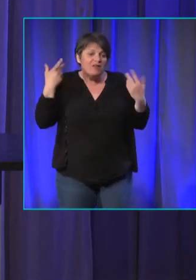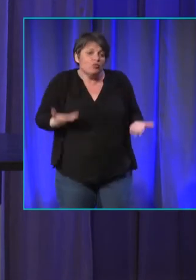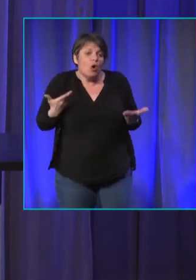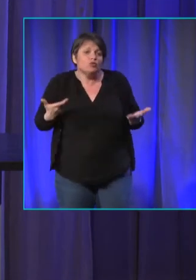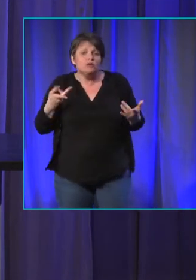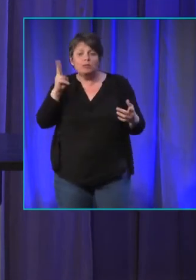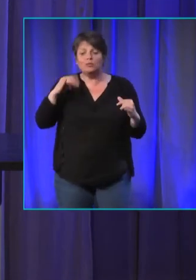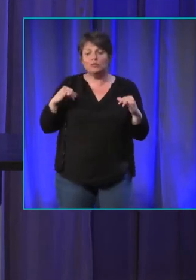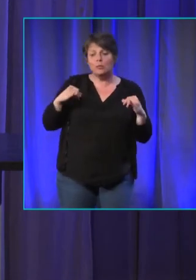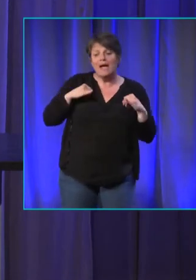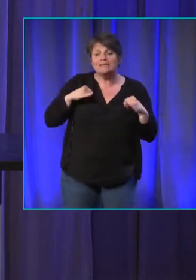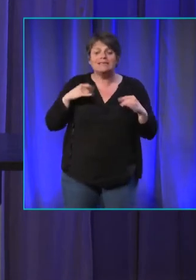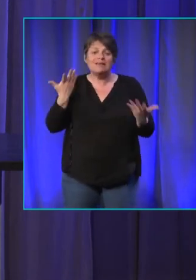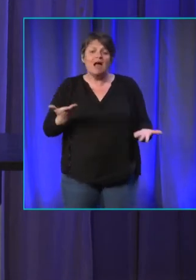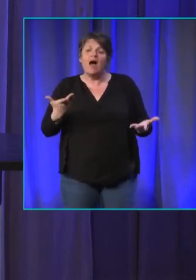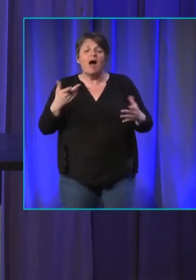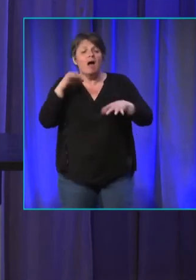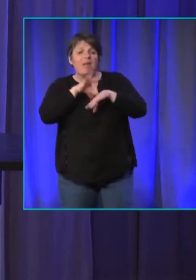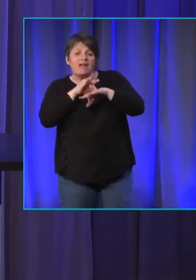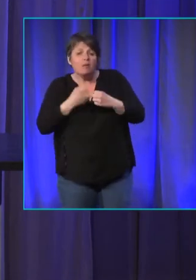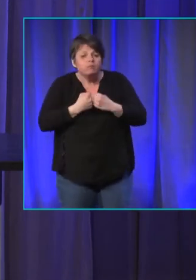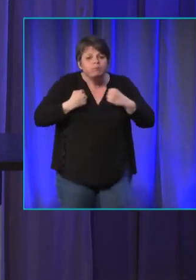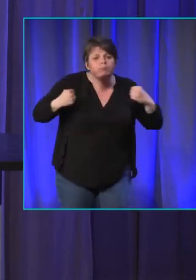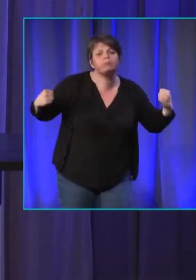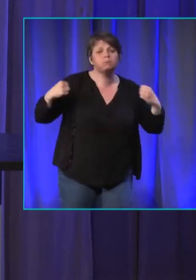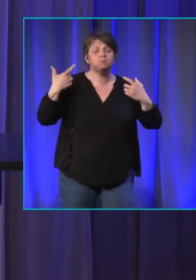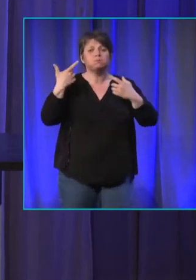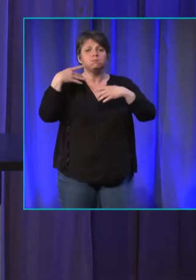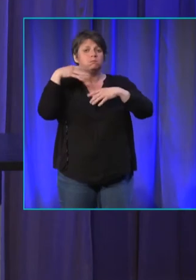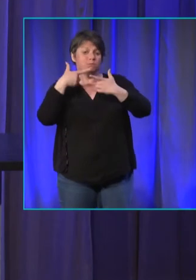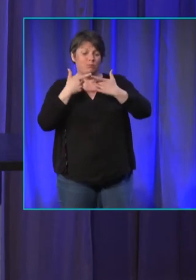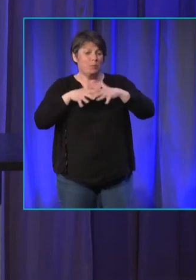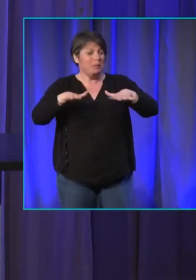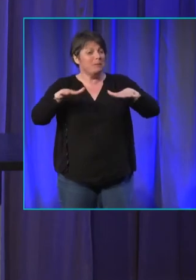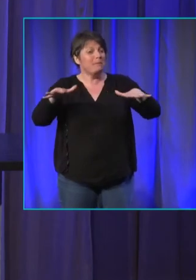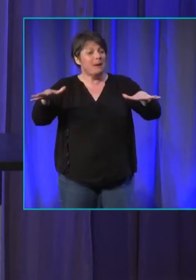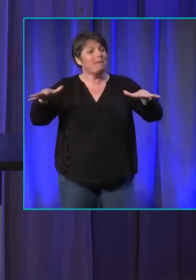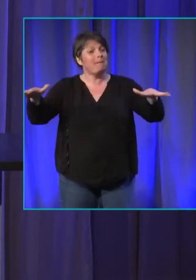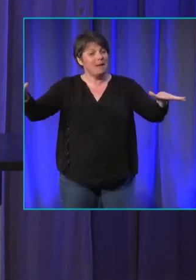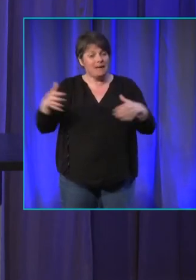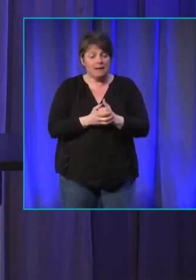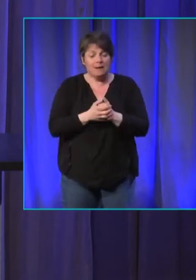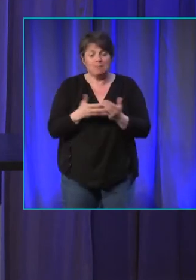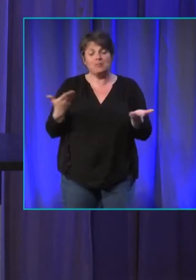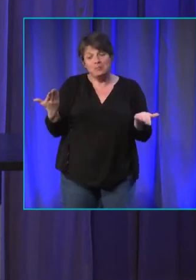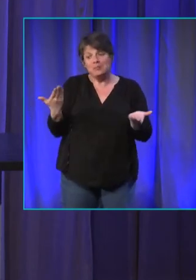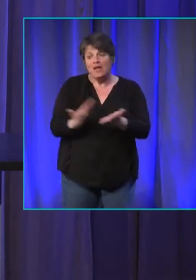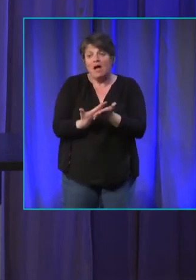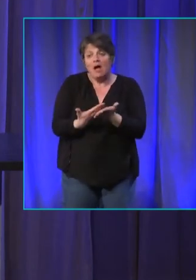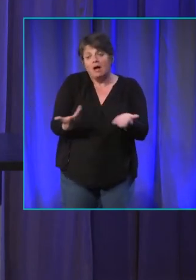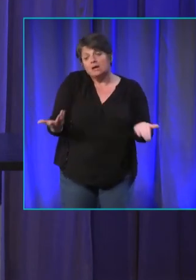Et c'est vrai que l'obésité ou les pathologies métaboliques qui sont associées à l'obésité est en pleine expansion. Quoi. Mais mon message, je dirais que